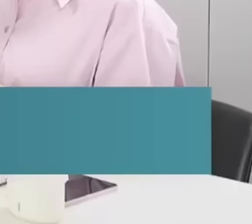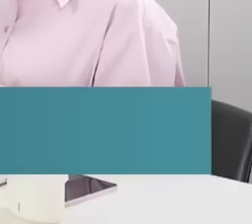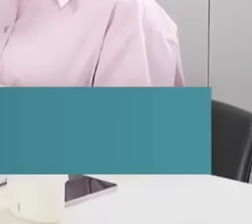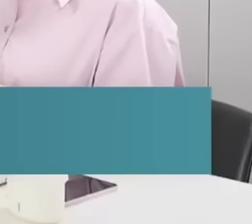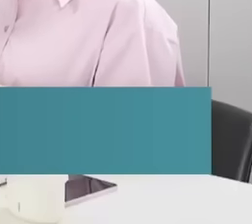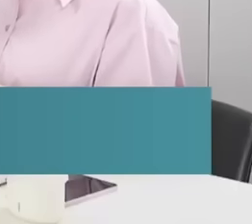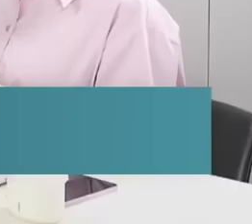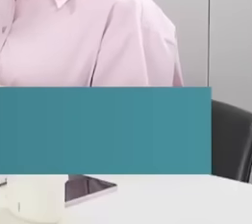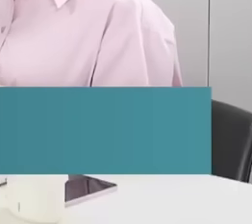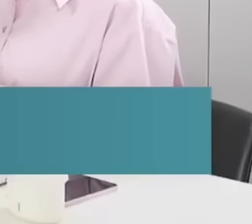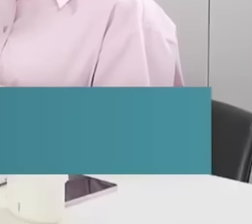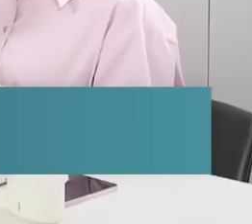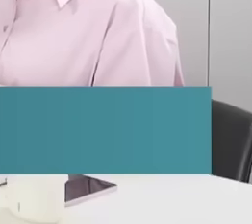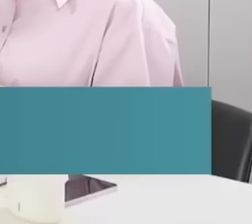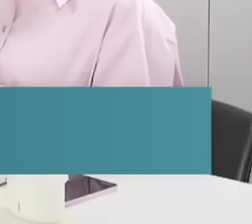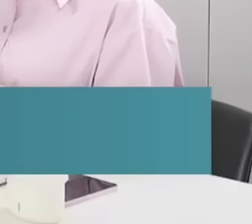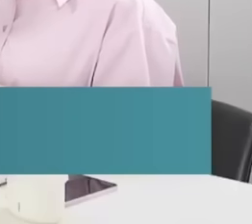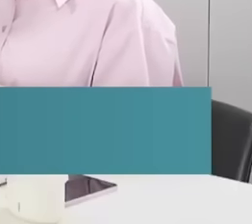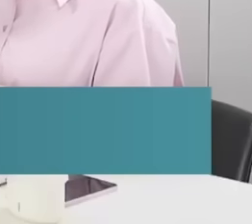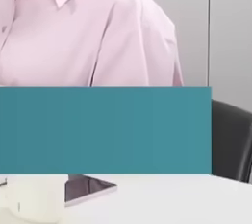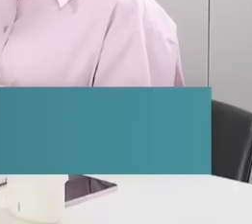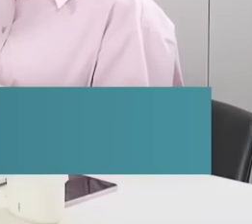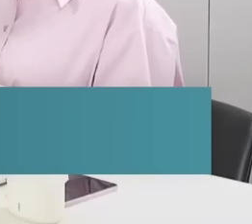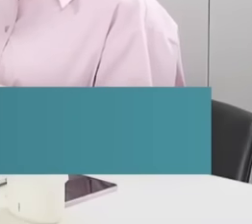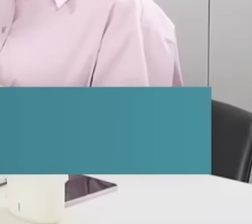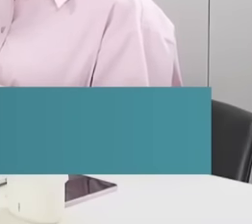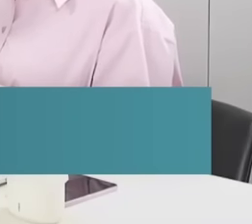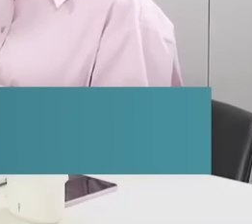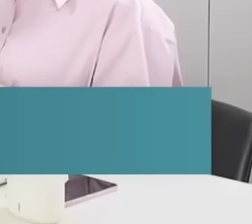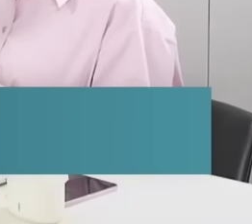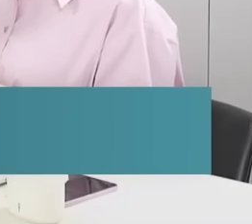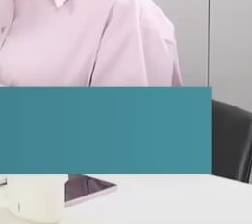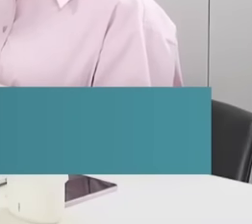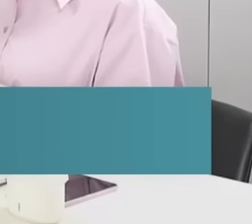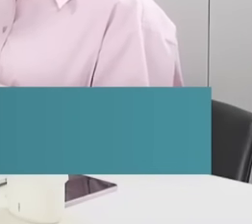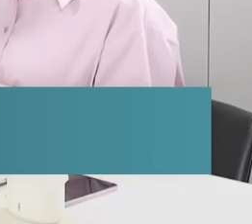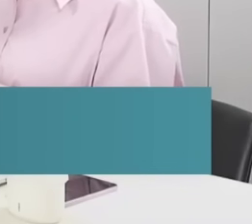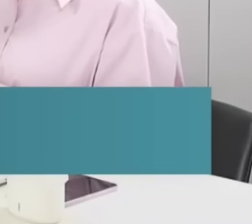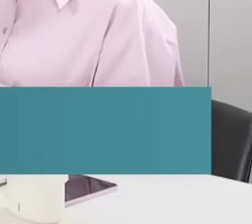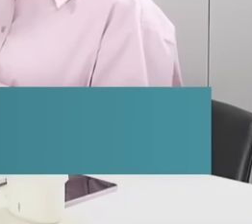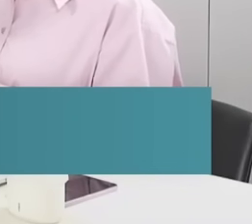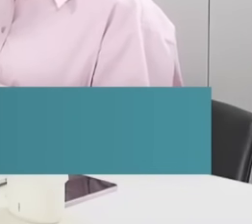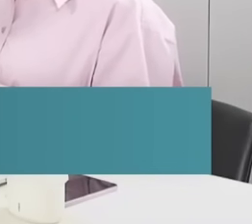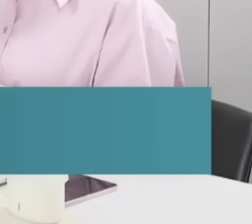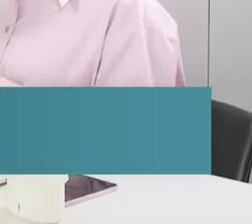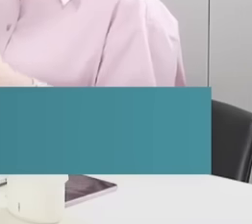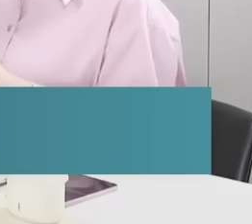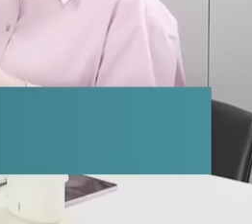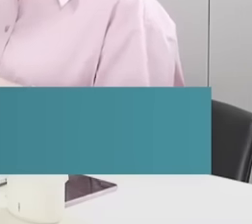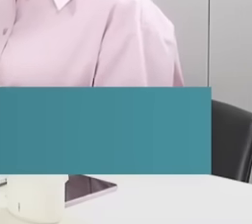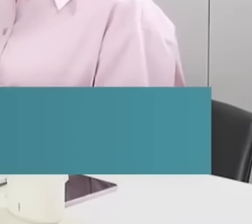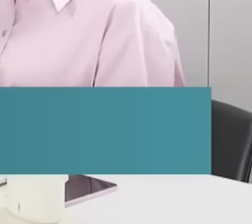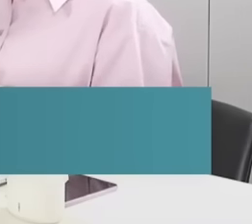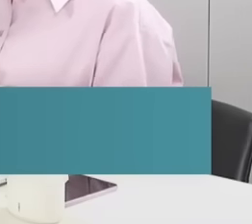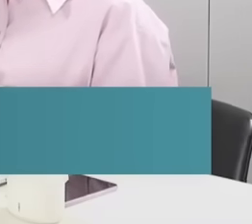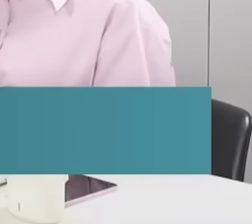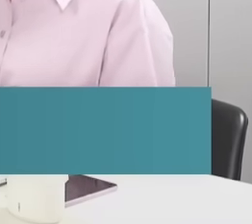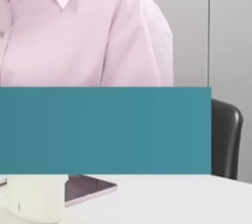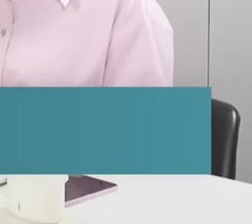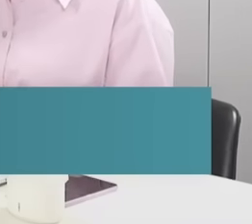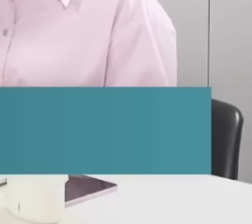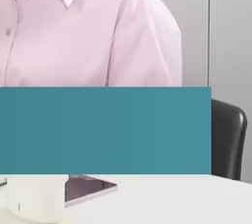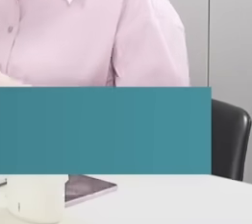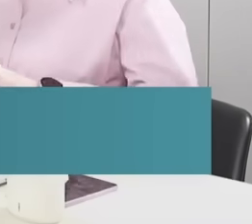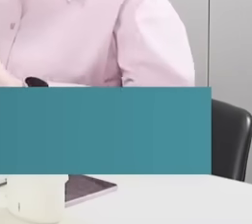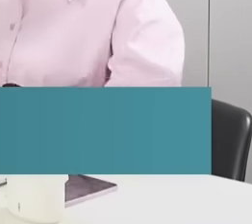판매자한테 직접 항의하지 말고 그 중간 상인 뭐 쿠팡이나 뭐 11번가 이런 식으로 그 플랫폼에 항의를 해라네 거기 하는게 가장 빠르다고